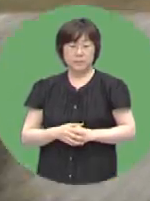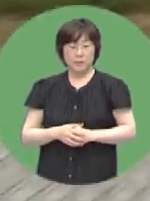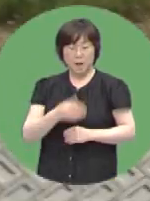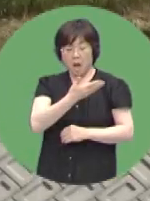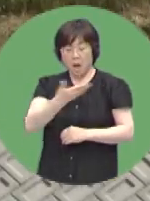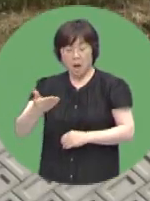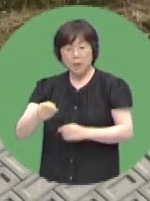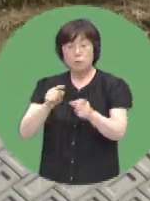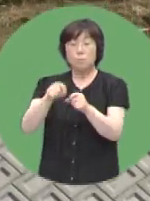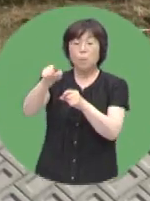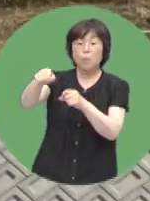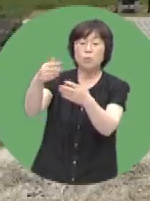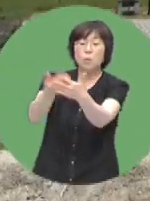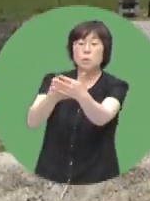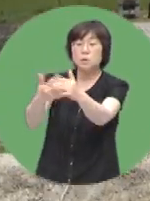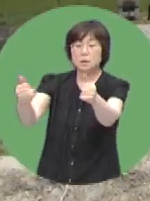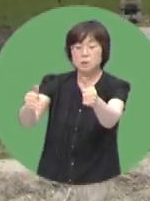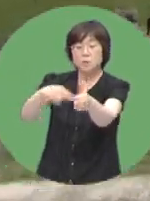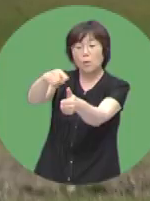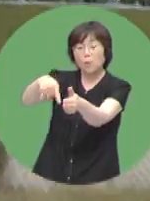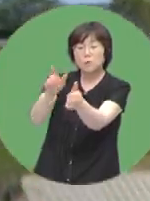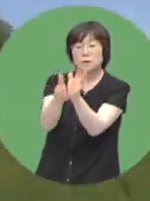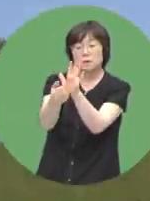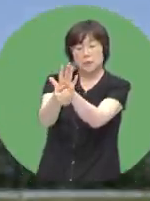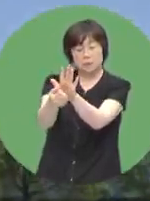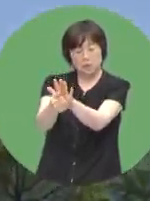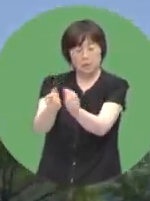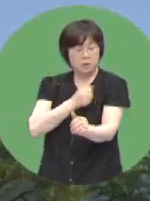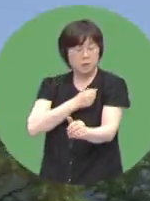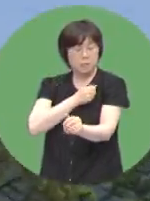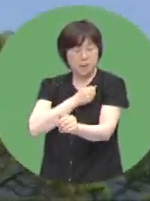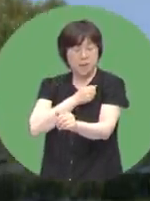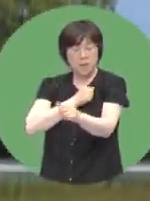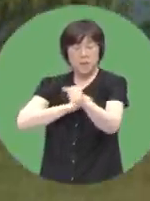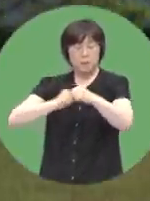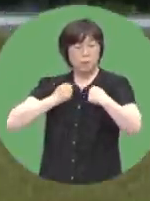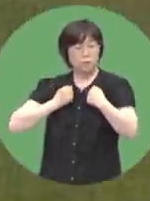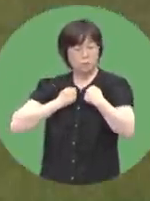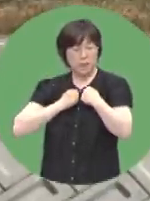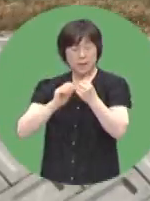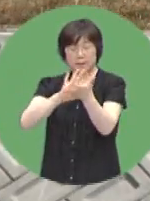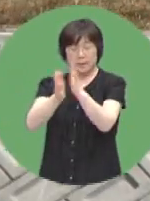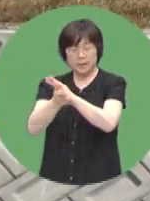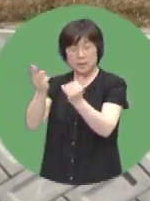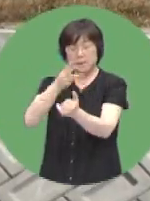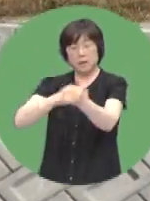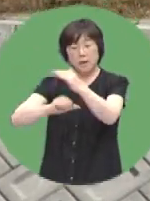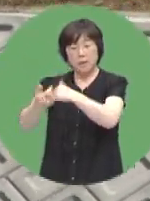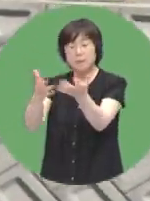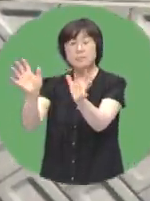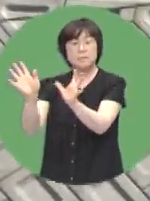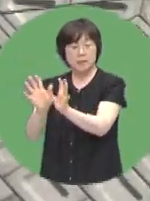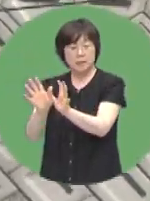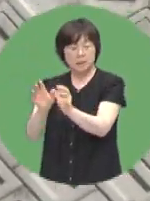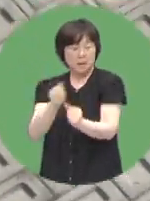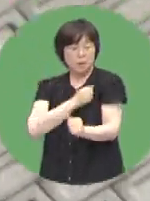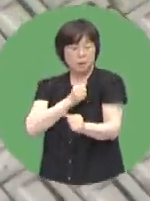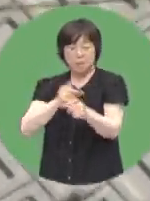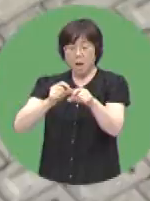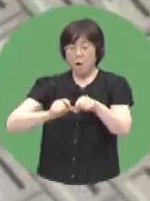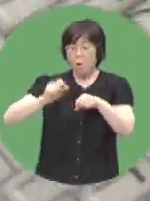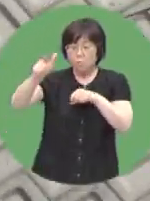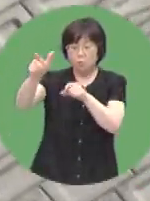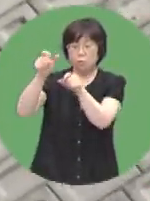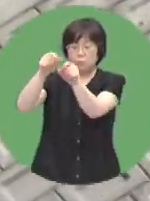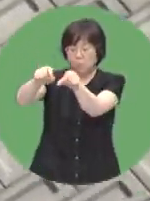川の対岸に取り残された孤立者を助ける人命救助訓練では、県警災害派遣隊が救命ロープを打ち